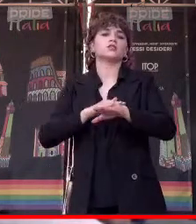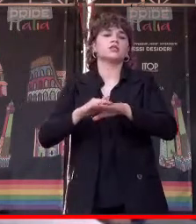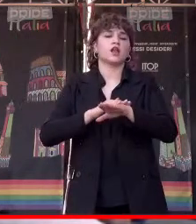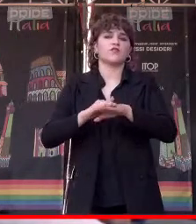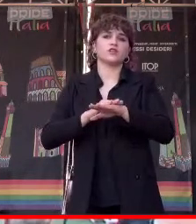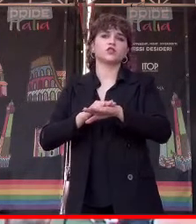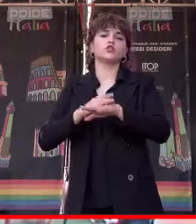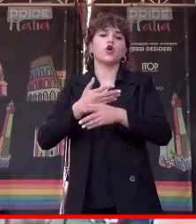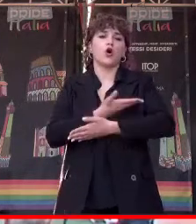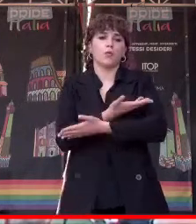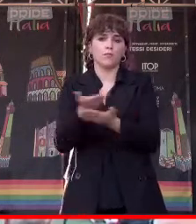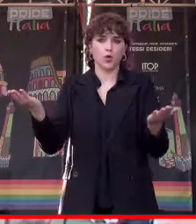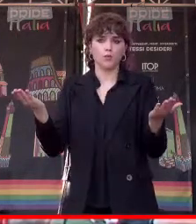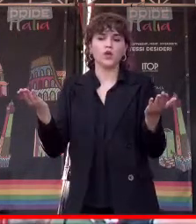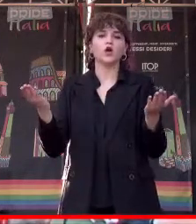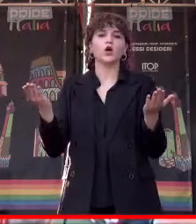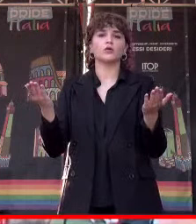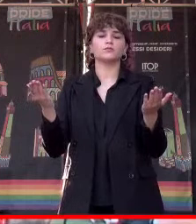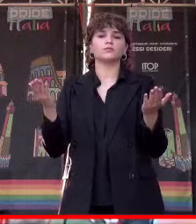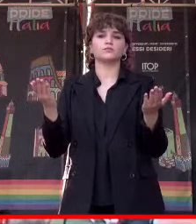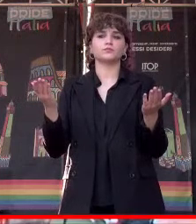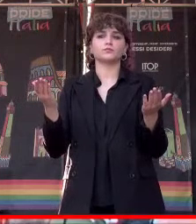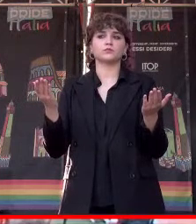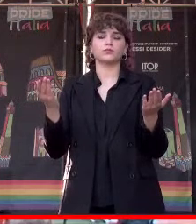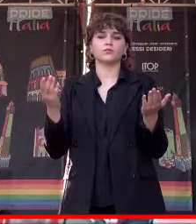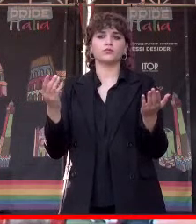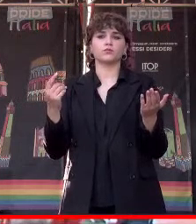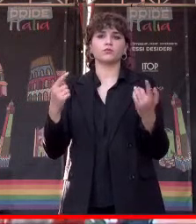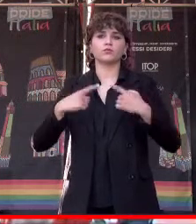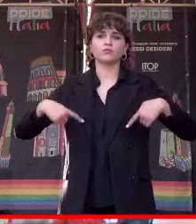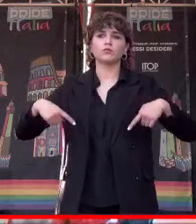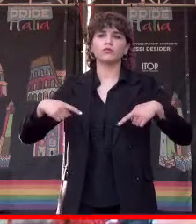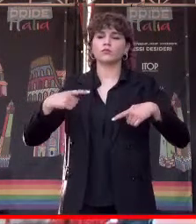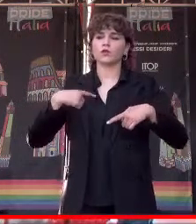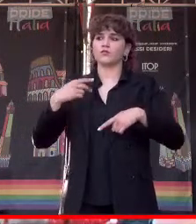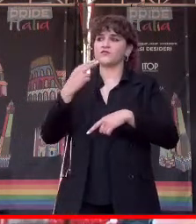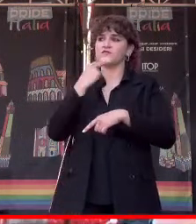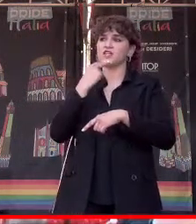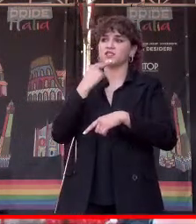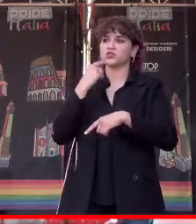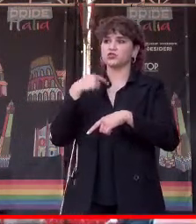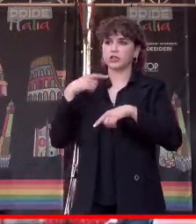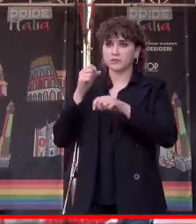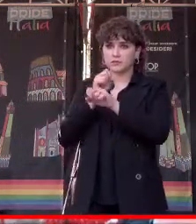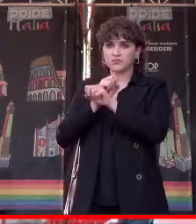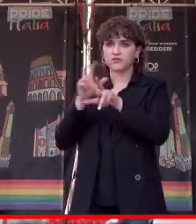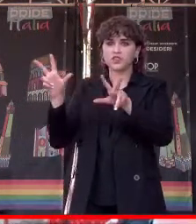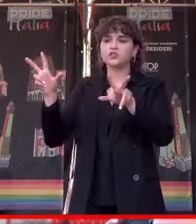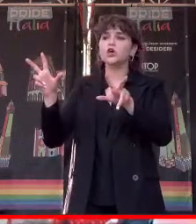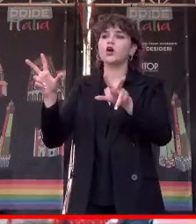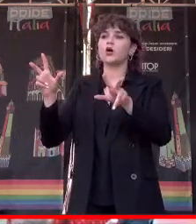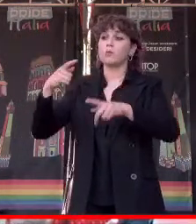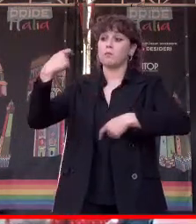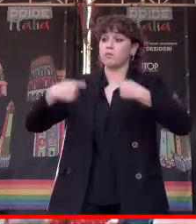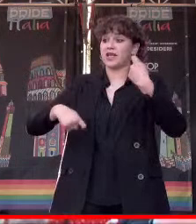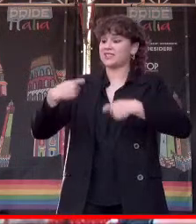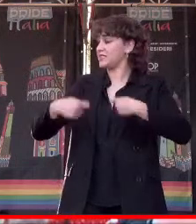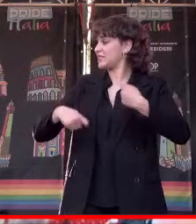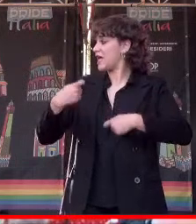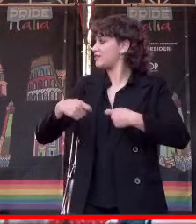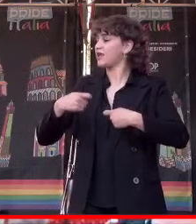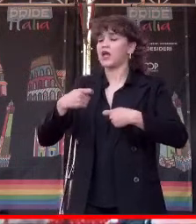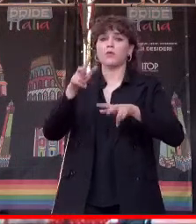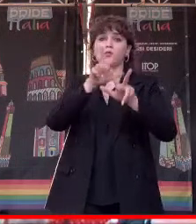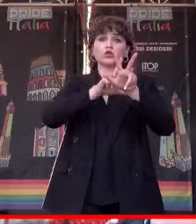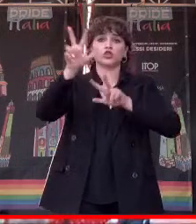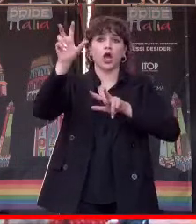intanto, lo faccio, anche noi ci mettiamo in aiuto, l'ho volevo detto. Segnalare al signor Vigile che è arrivato il presidente del municipio, Amedeo